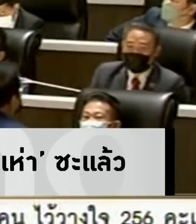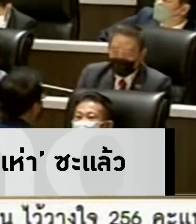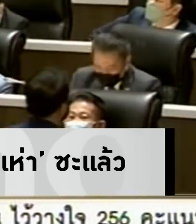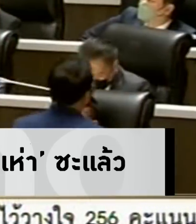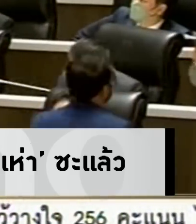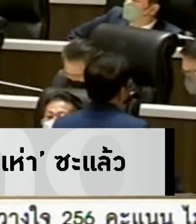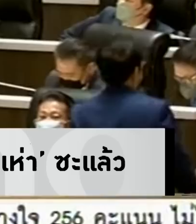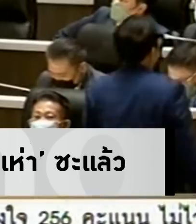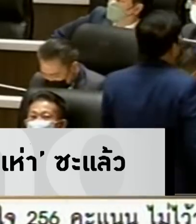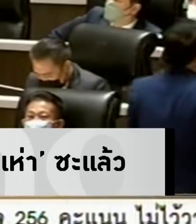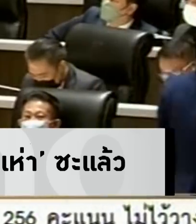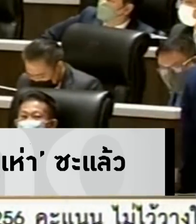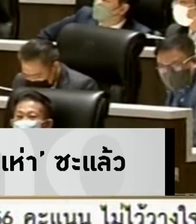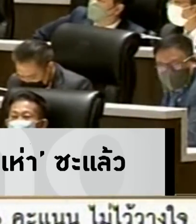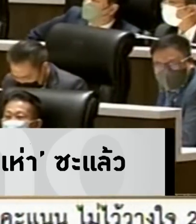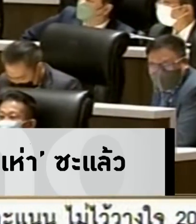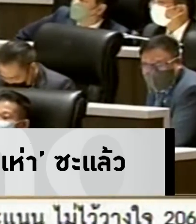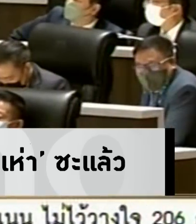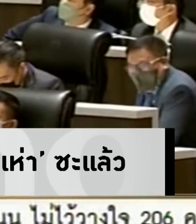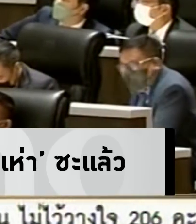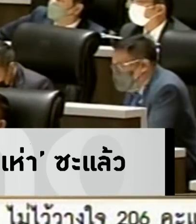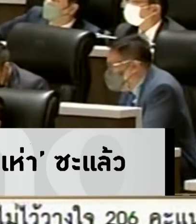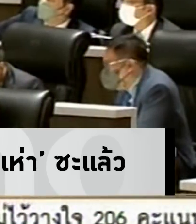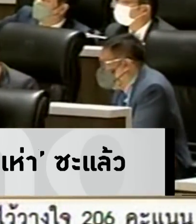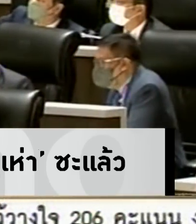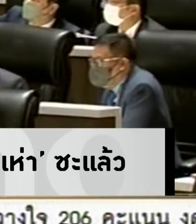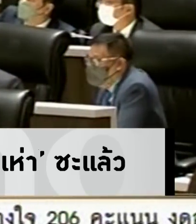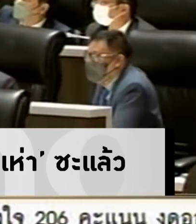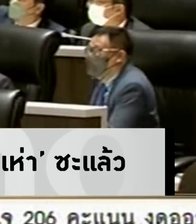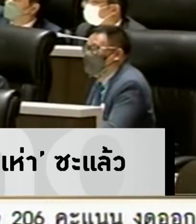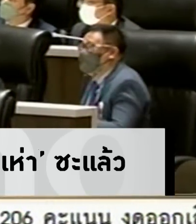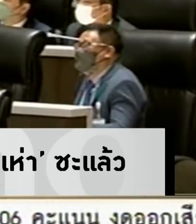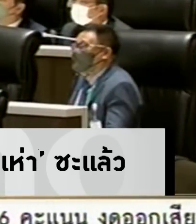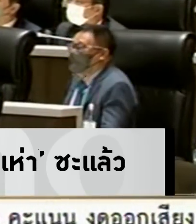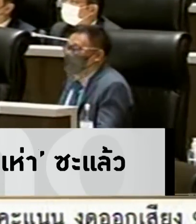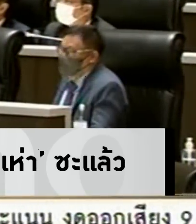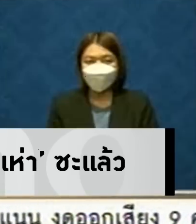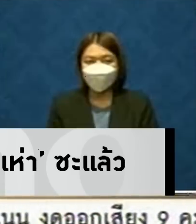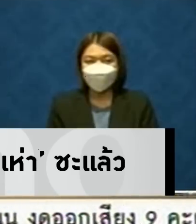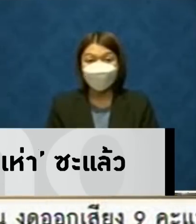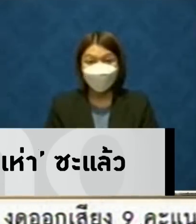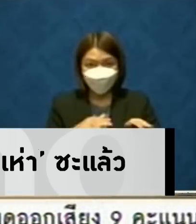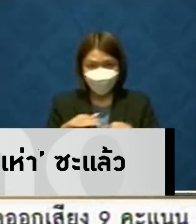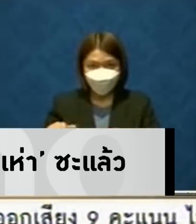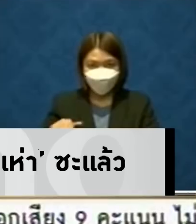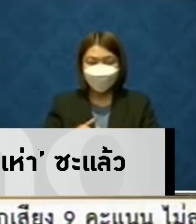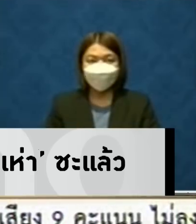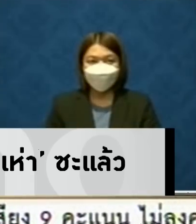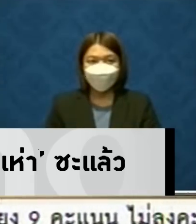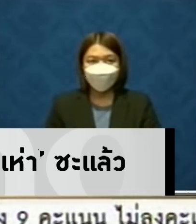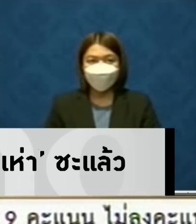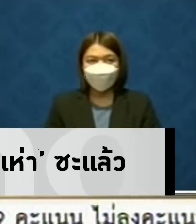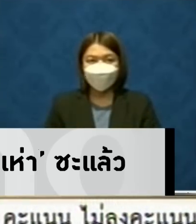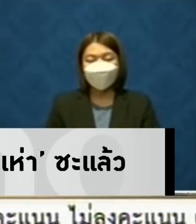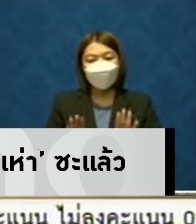่ เขาเก็บได้สสเขตเต็มหมดเลยคราวนี ้แกไม่ได้ คะแนนเพิ่งมีหมด หมด แกต้องมาหันมาโหวตอาจจะต้องหันมาโหว